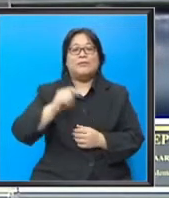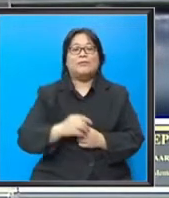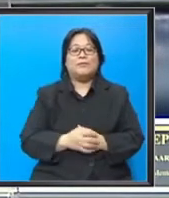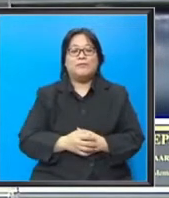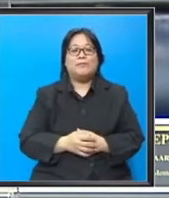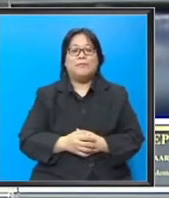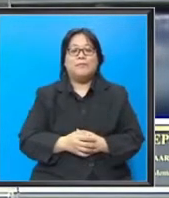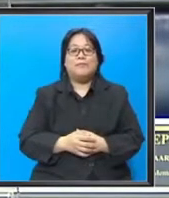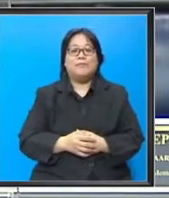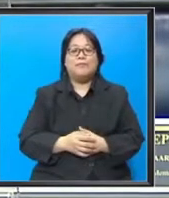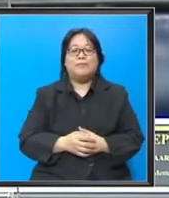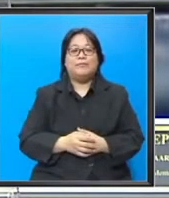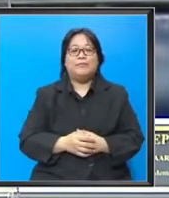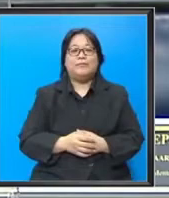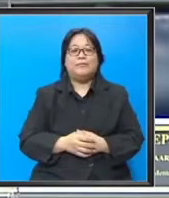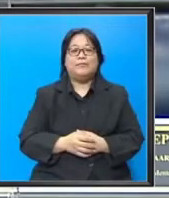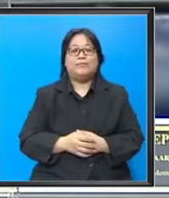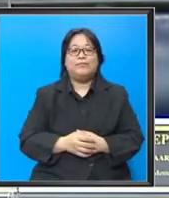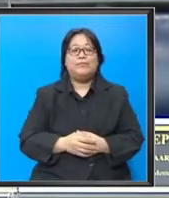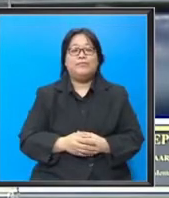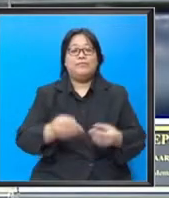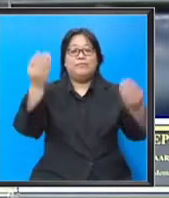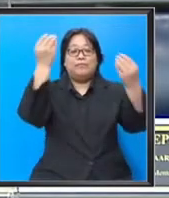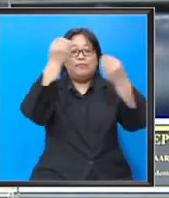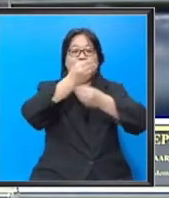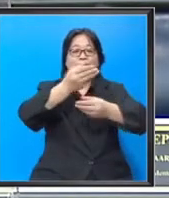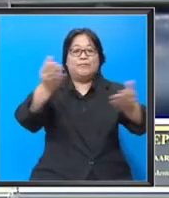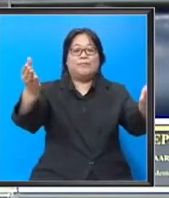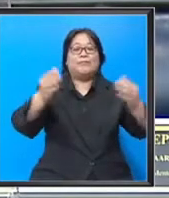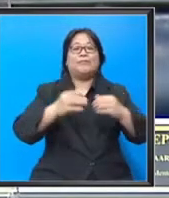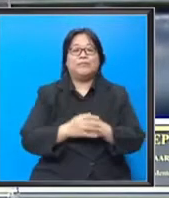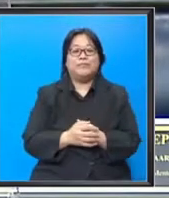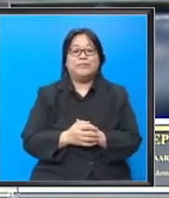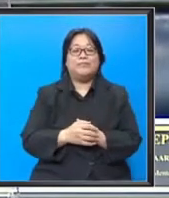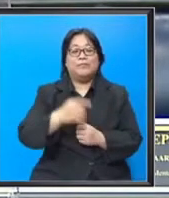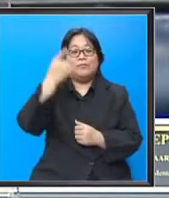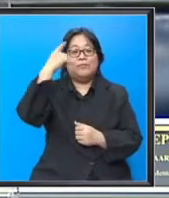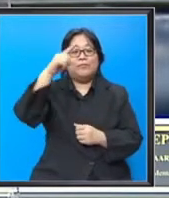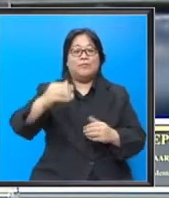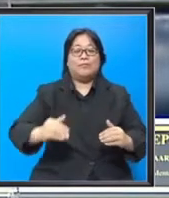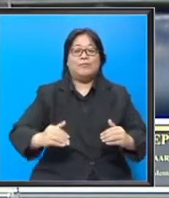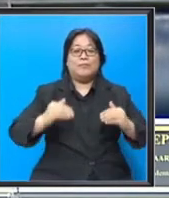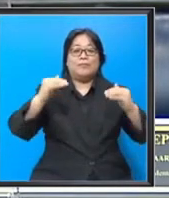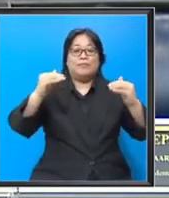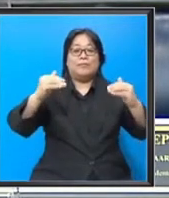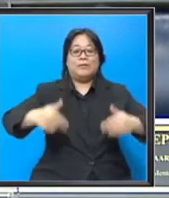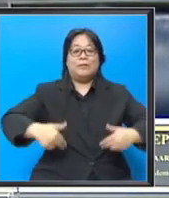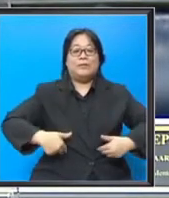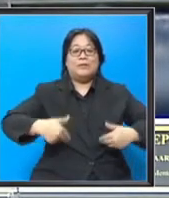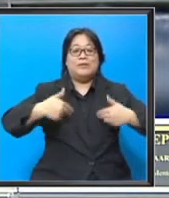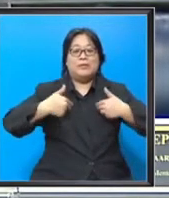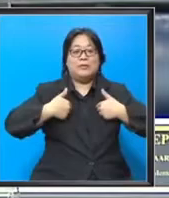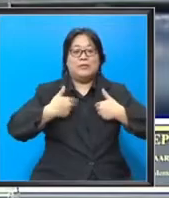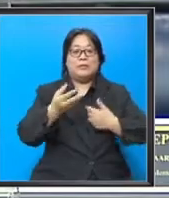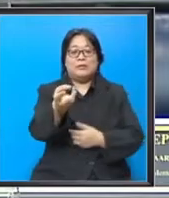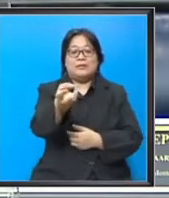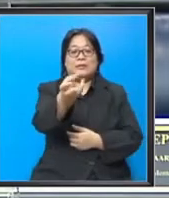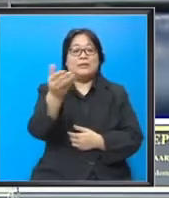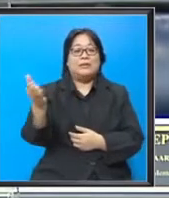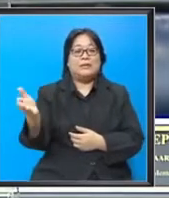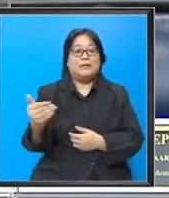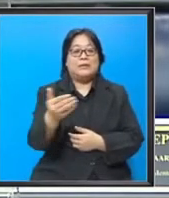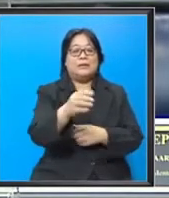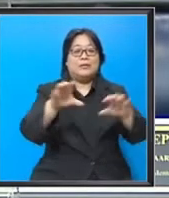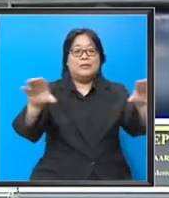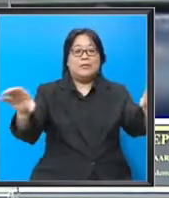tadi m untuk mengetahuinya Hormat Bagi meningkatkan kadar sebagai berita benih ikan yang